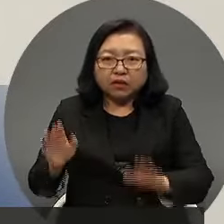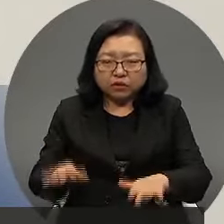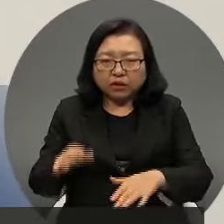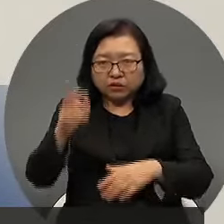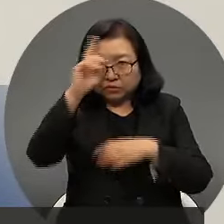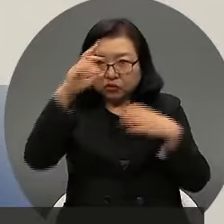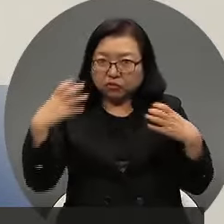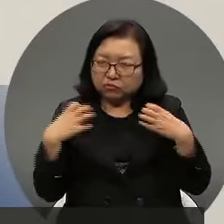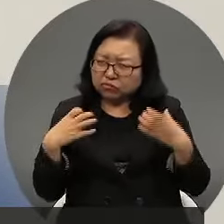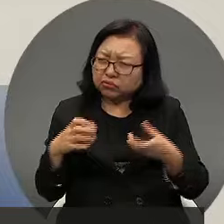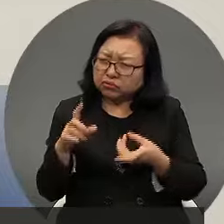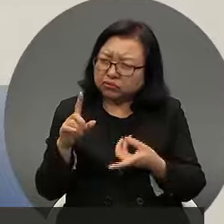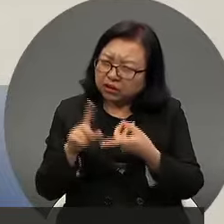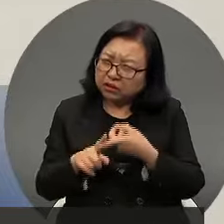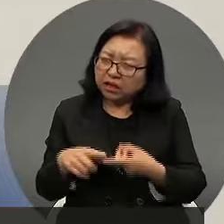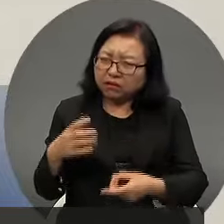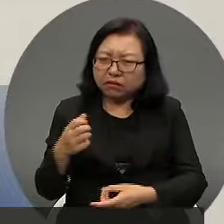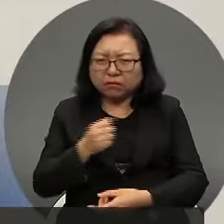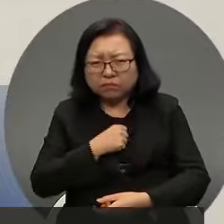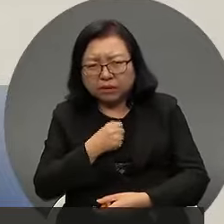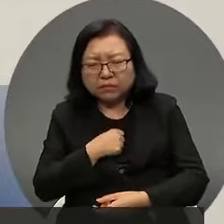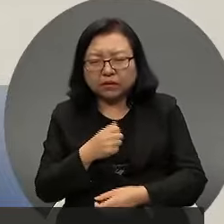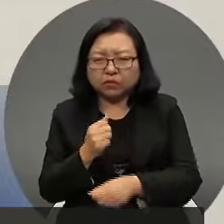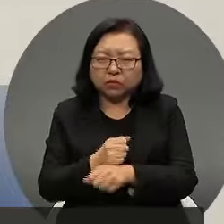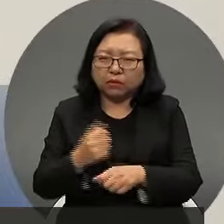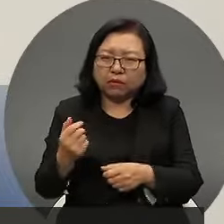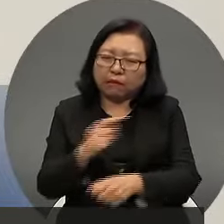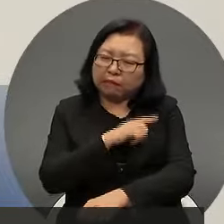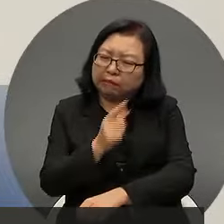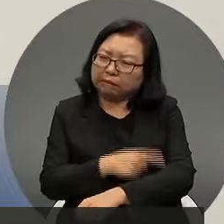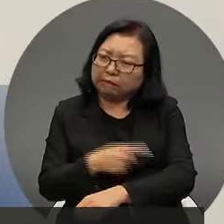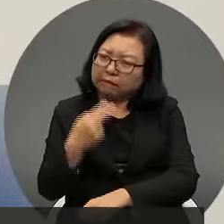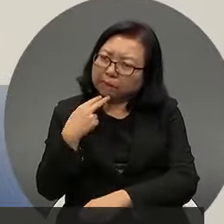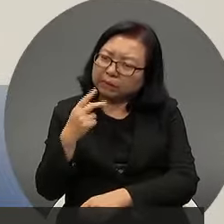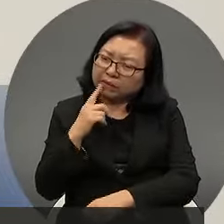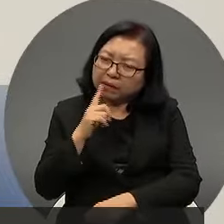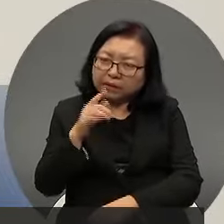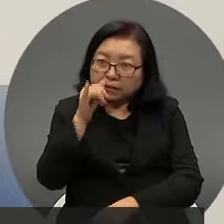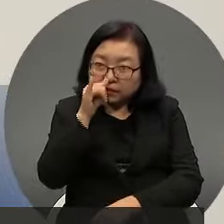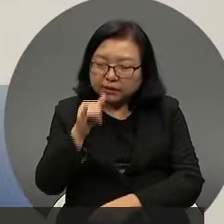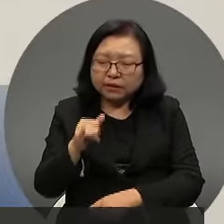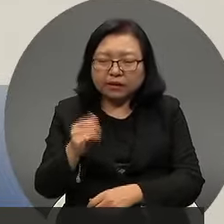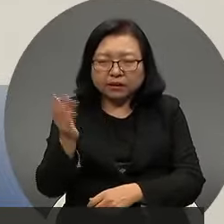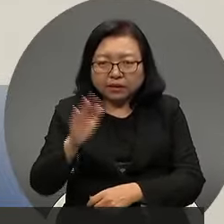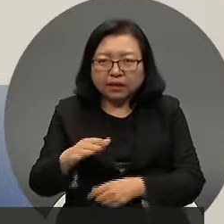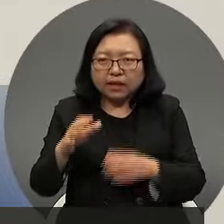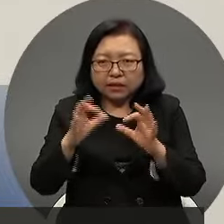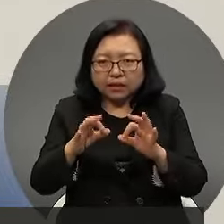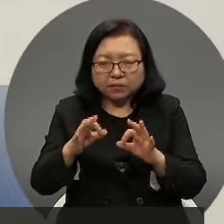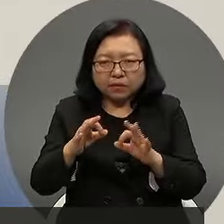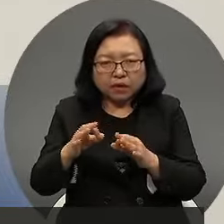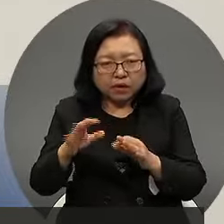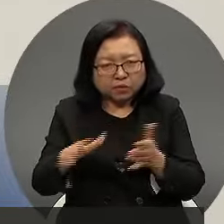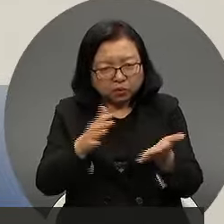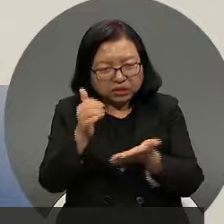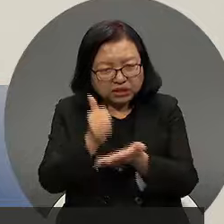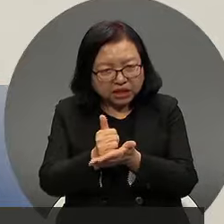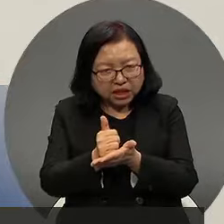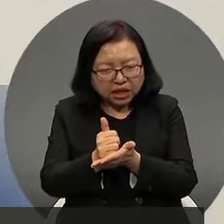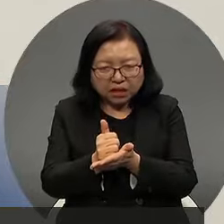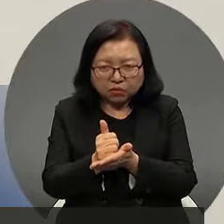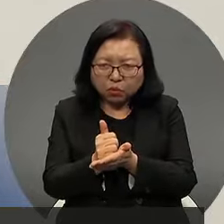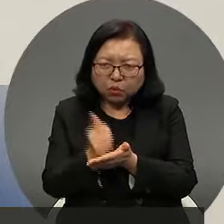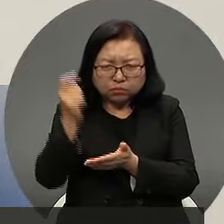답답함, 무도하고 무능하고 잔인하다라는 평가. 김영환 지사를 보면서 겹쳐 떠올리신 부분들도